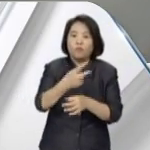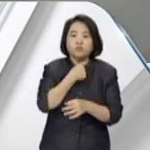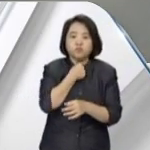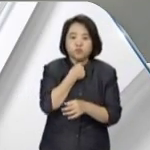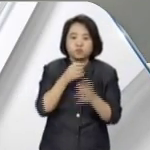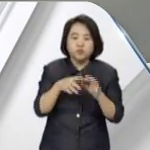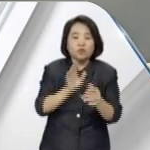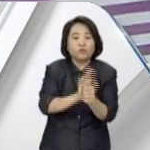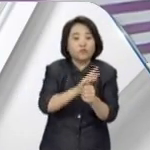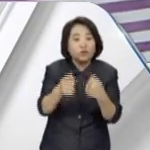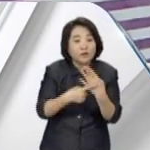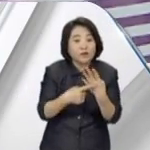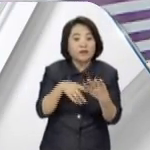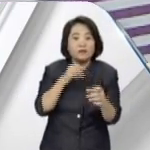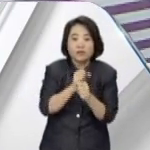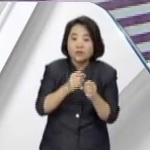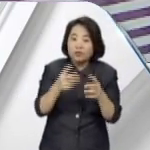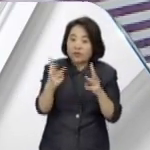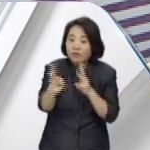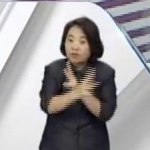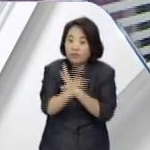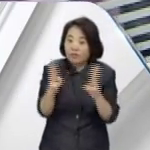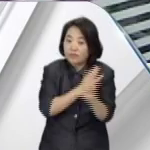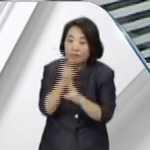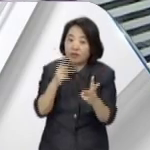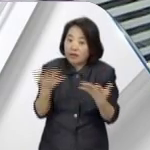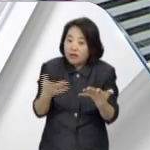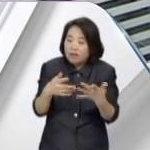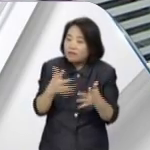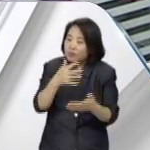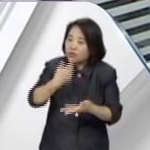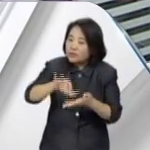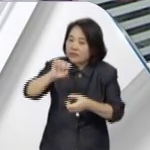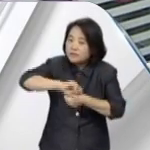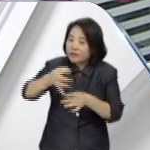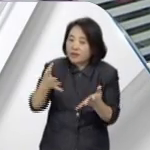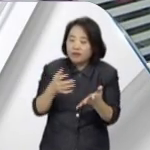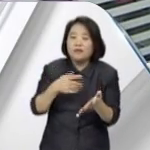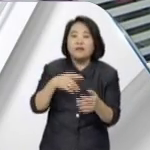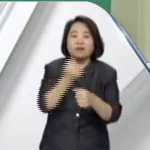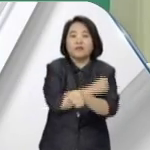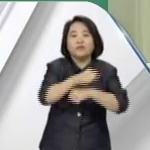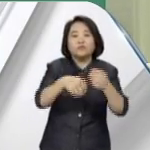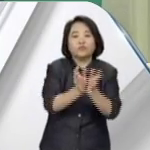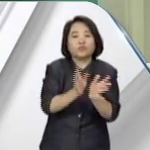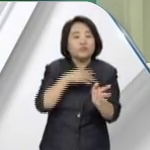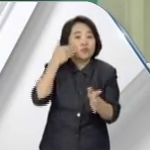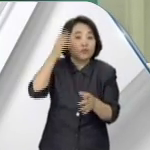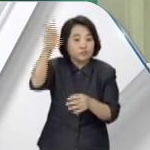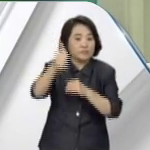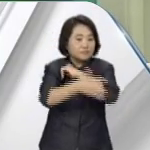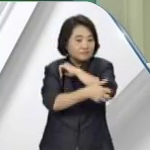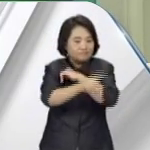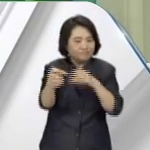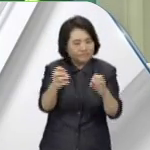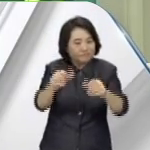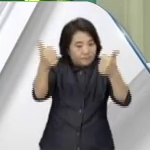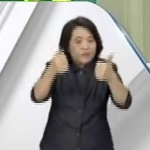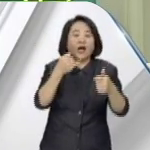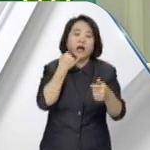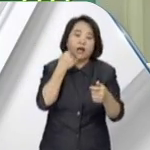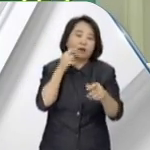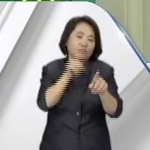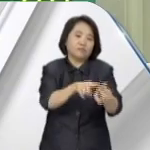过从黑服务业也是外领班的三班制，休息日同立刚日又要用的算哦。劳动部讲，一部分所有劳工同调价之家工好些就